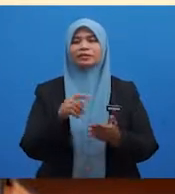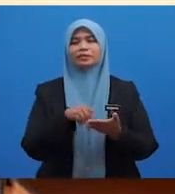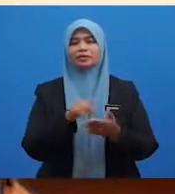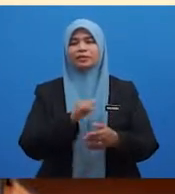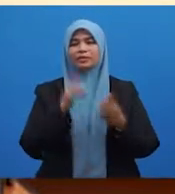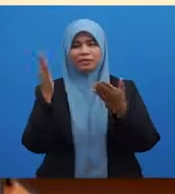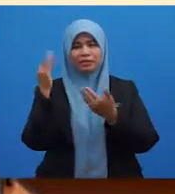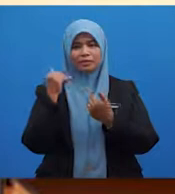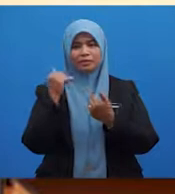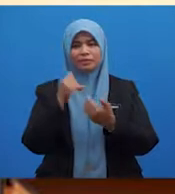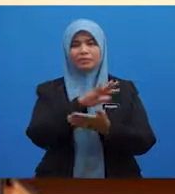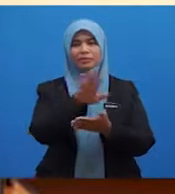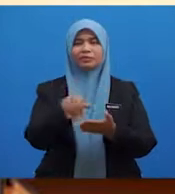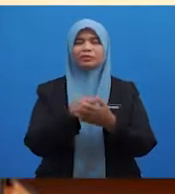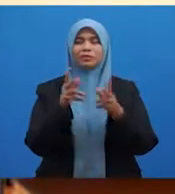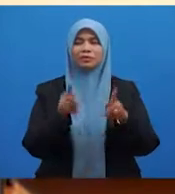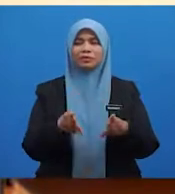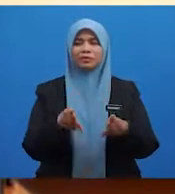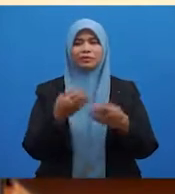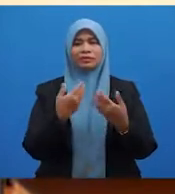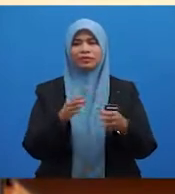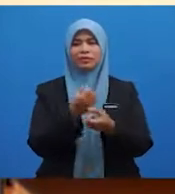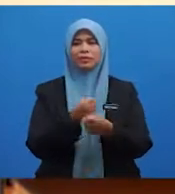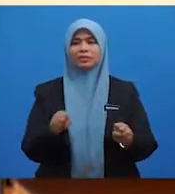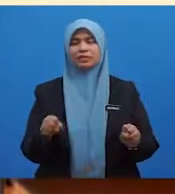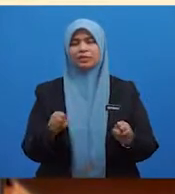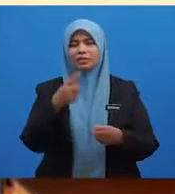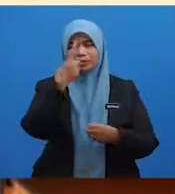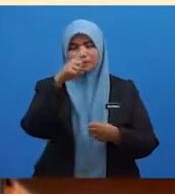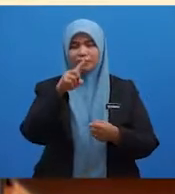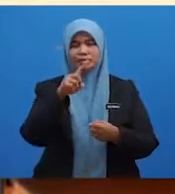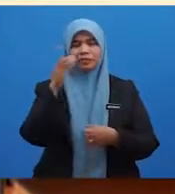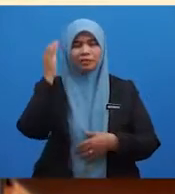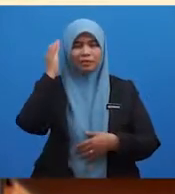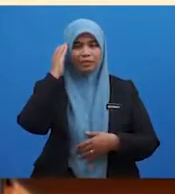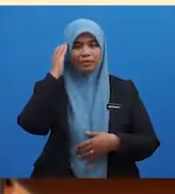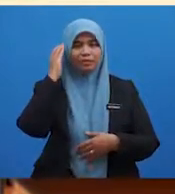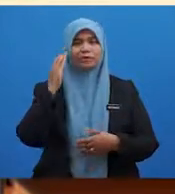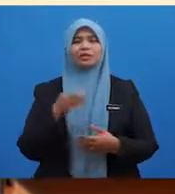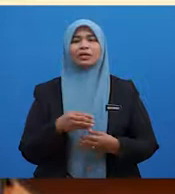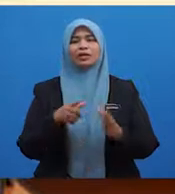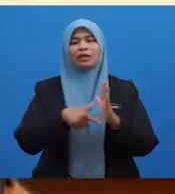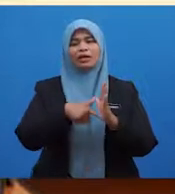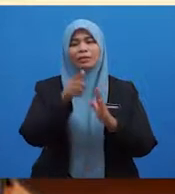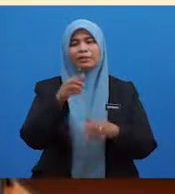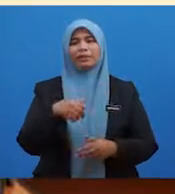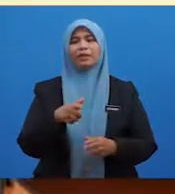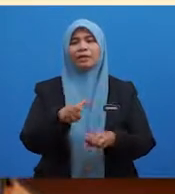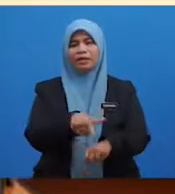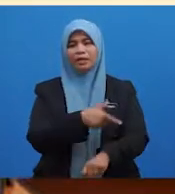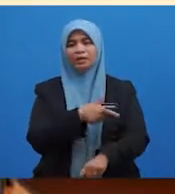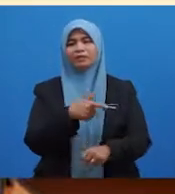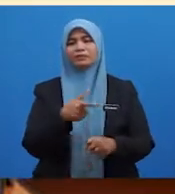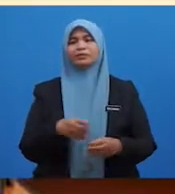berharap agar pelajar sudah bersedia untuk mengetahui lebih lanjut